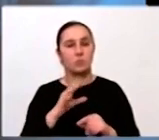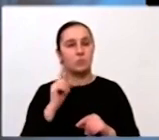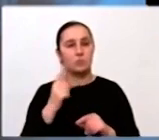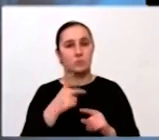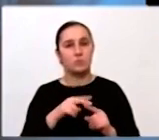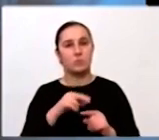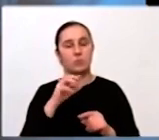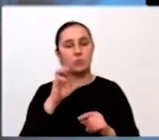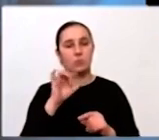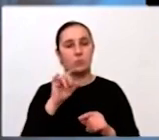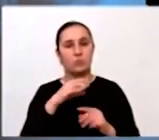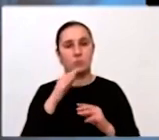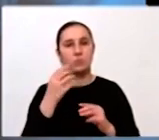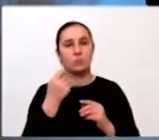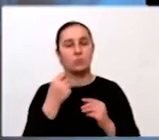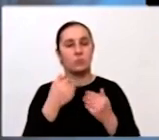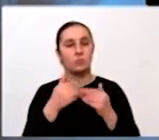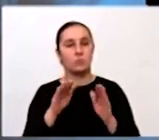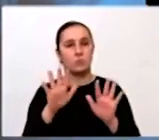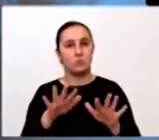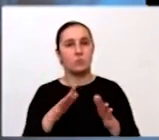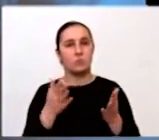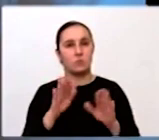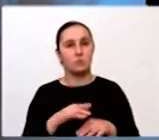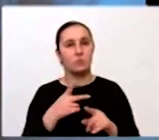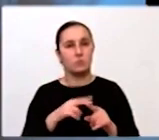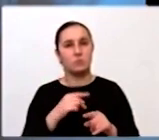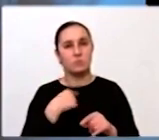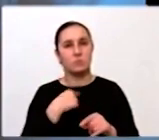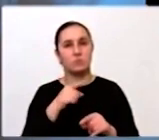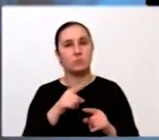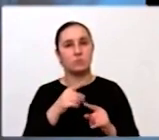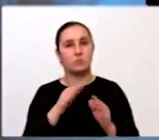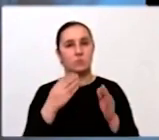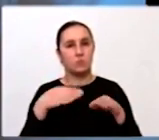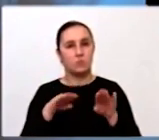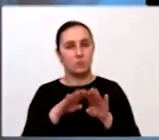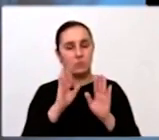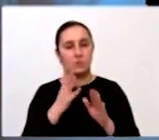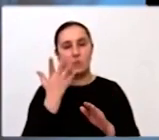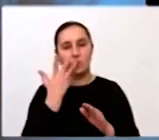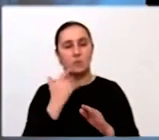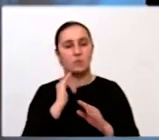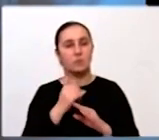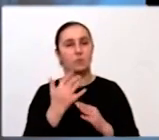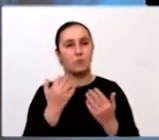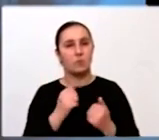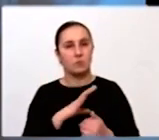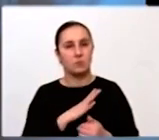chunki bulutimizda biroz ochiq joy qolib ketibdi. Shuni biz, demak, yopib olib va rangini quyib